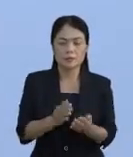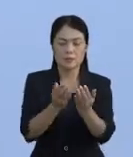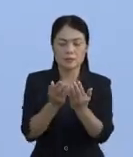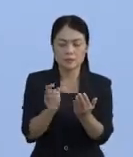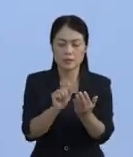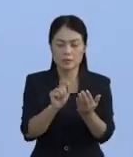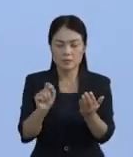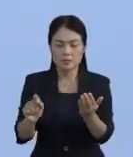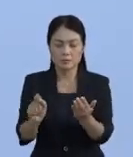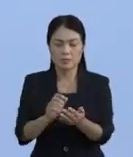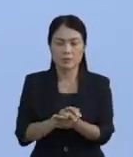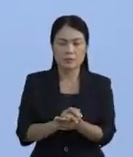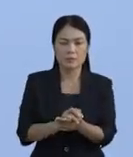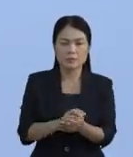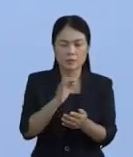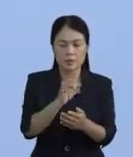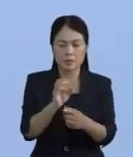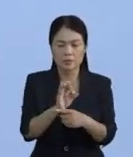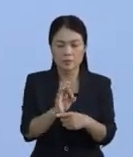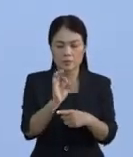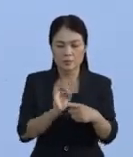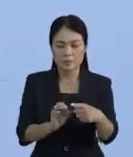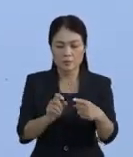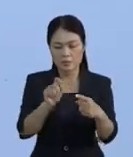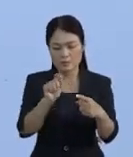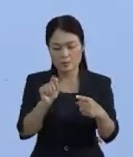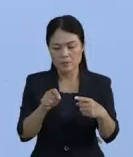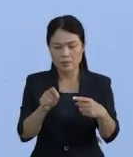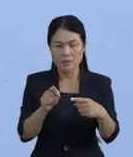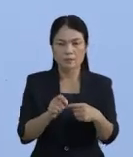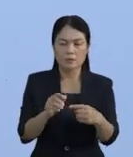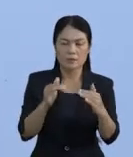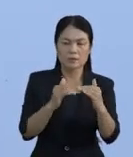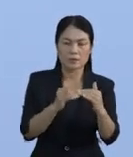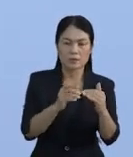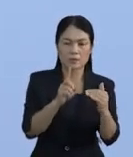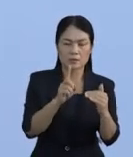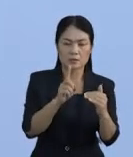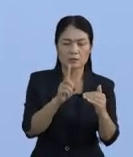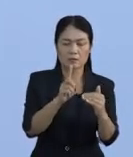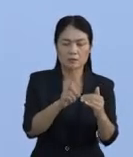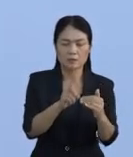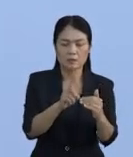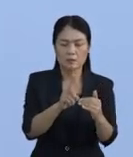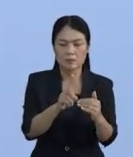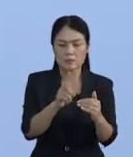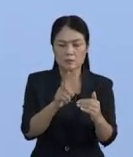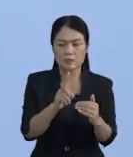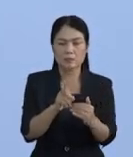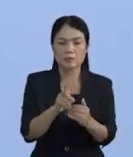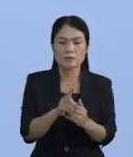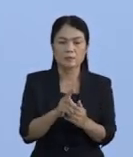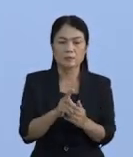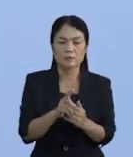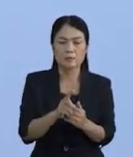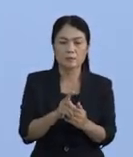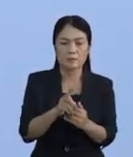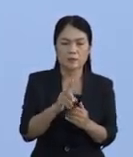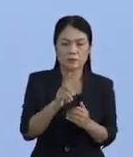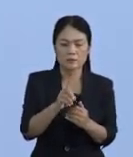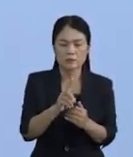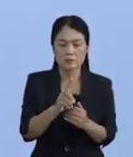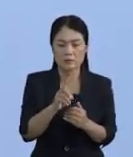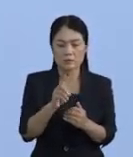xế chia prop hiện tu sập hiện cứ smile lớn một pon một phải pram lứa muối mùi